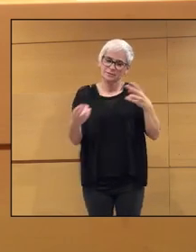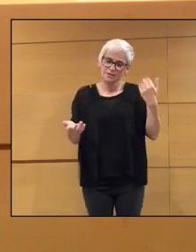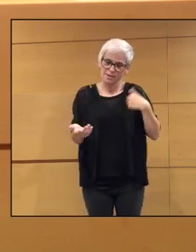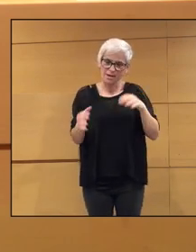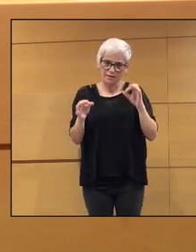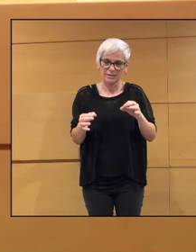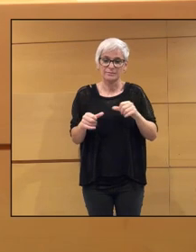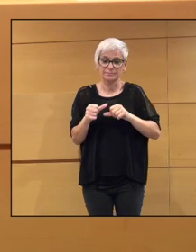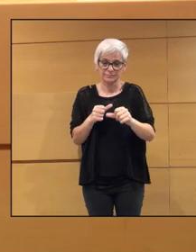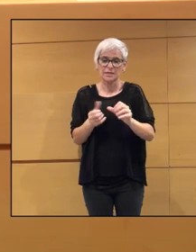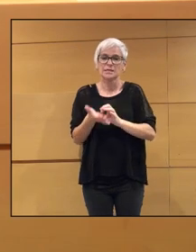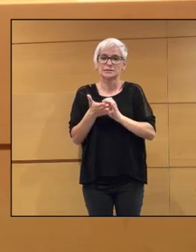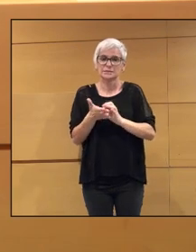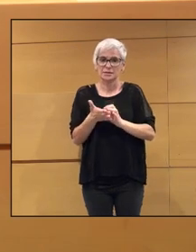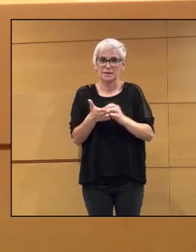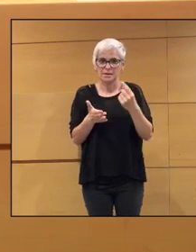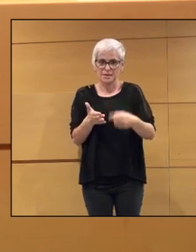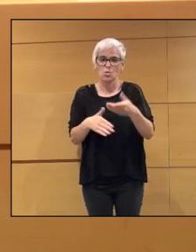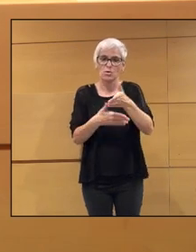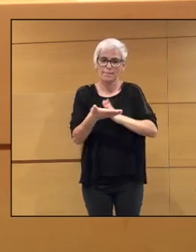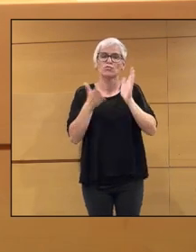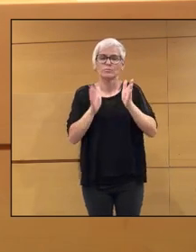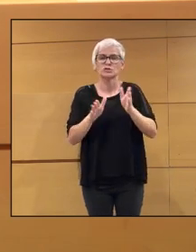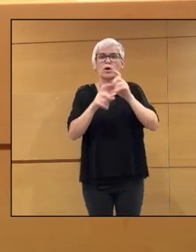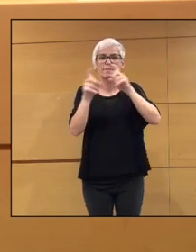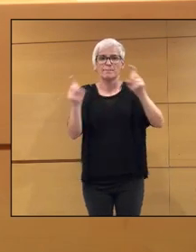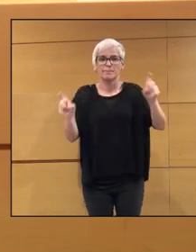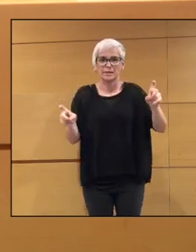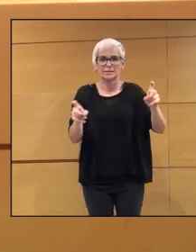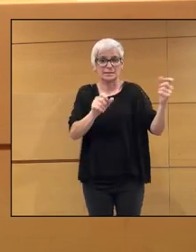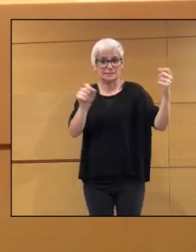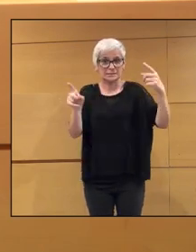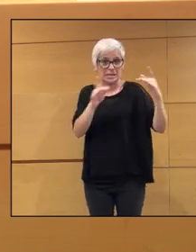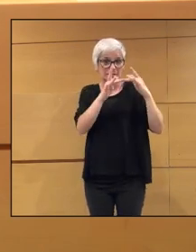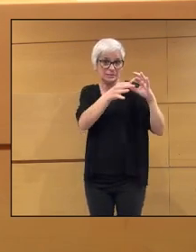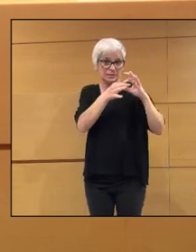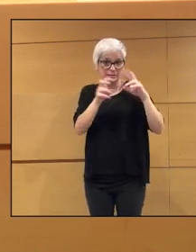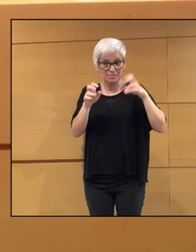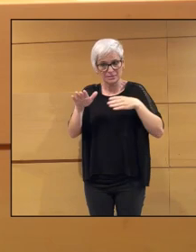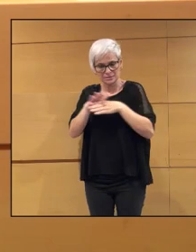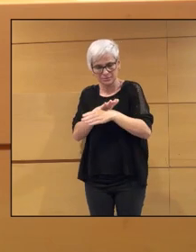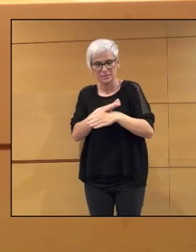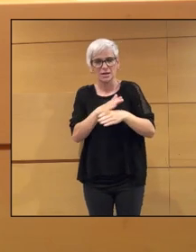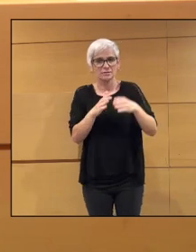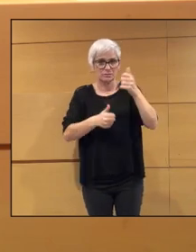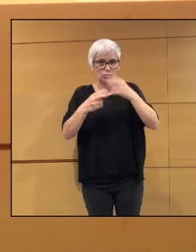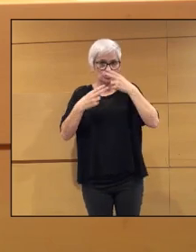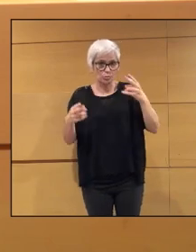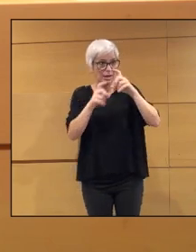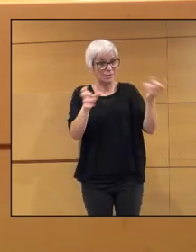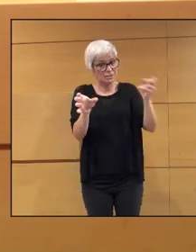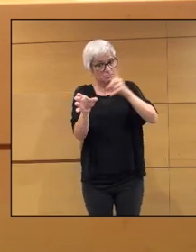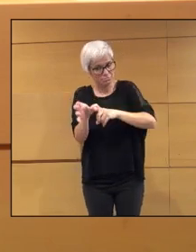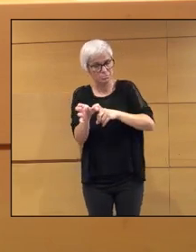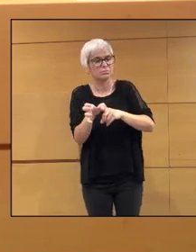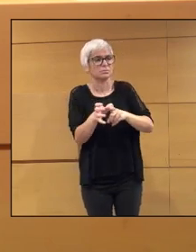servei precisament on una de les parts serà formació per les empreses proveïdores en temes d'accessibilitat, perquè ens trobem que ens